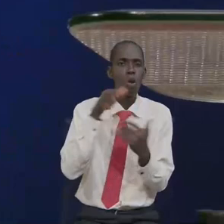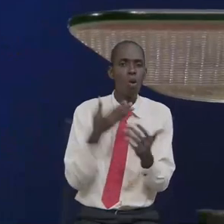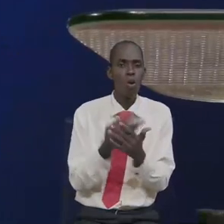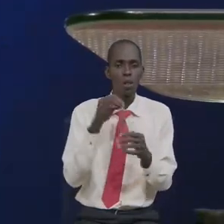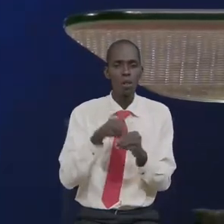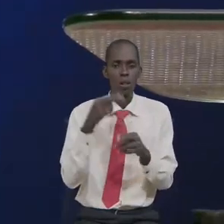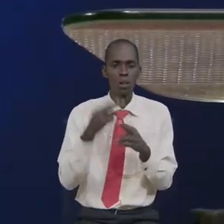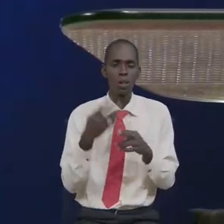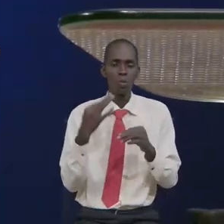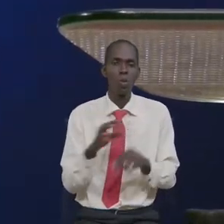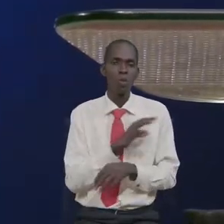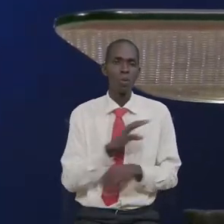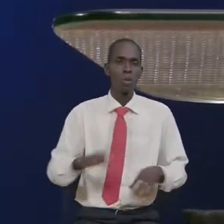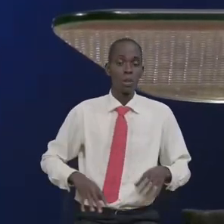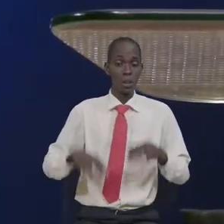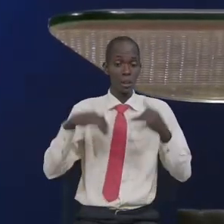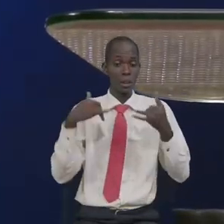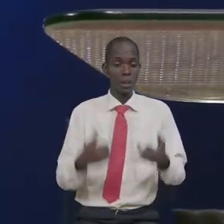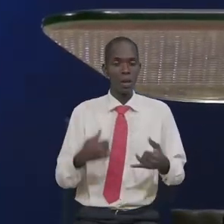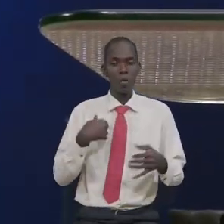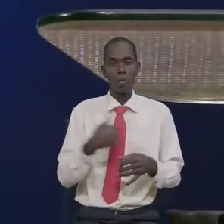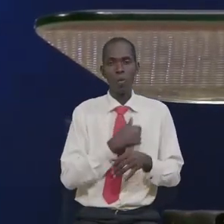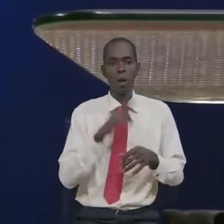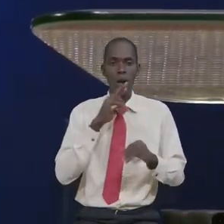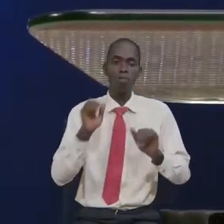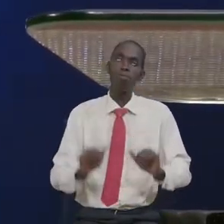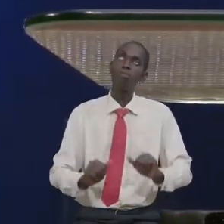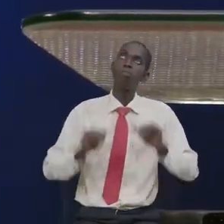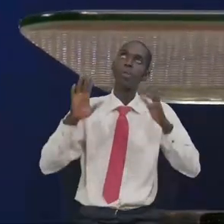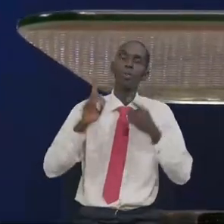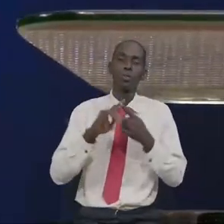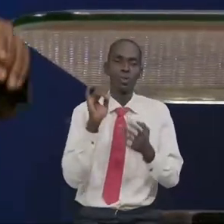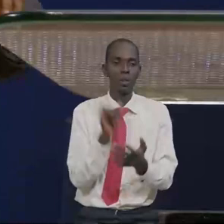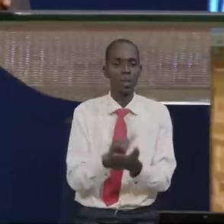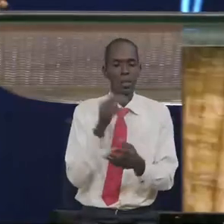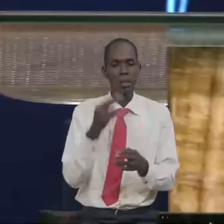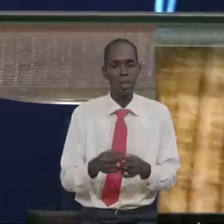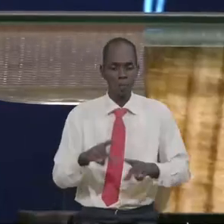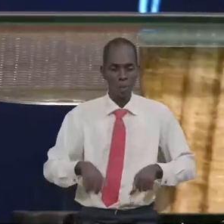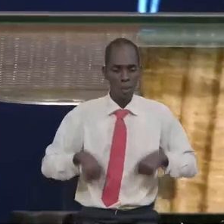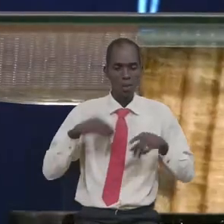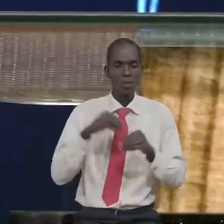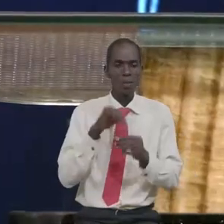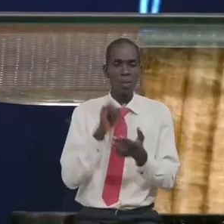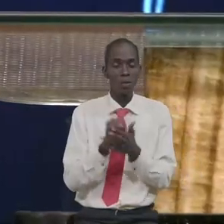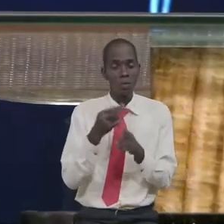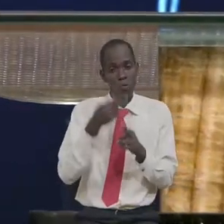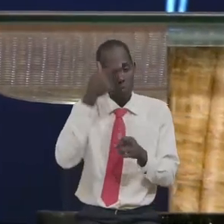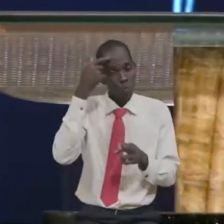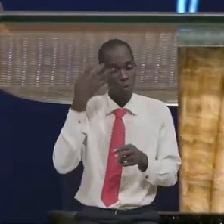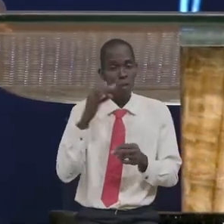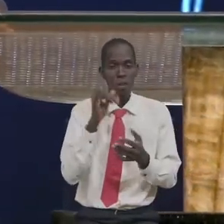nous sommes à ce nom-là, nous nous consacrons à ce nom, nous marchons, nous vivons par ce nom. » À cause de ce